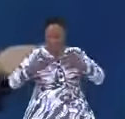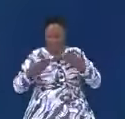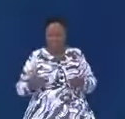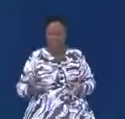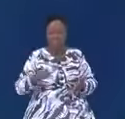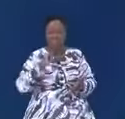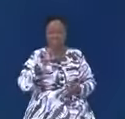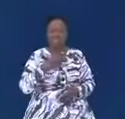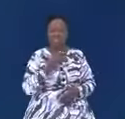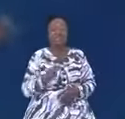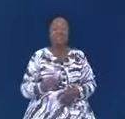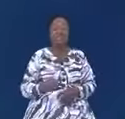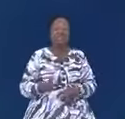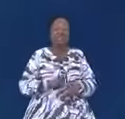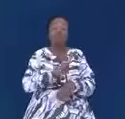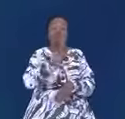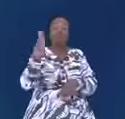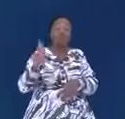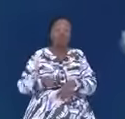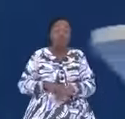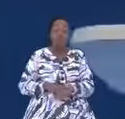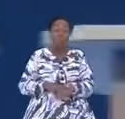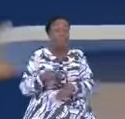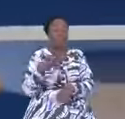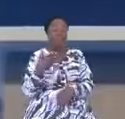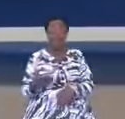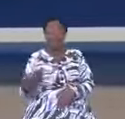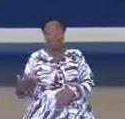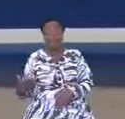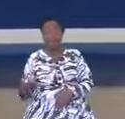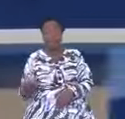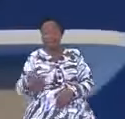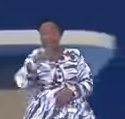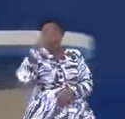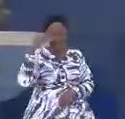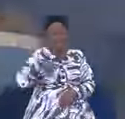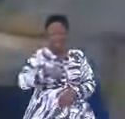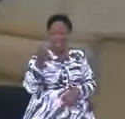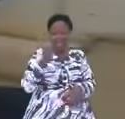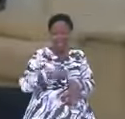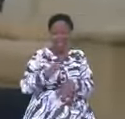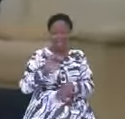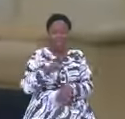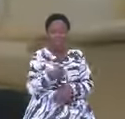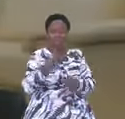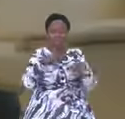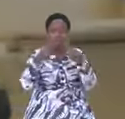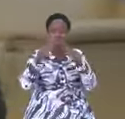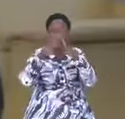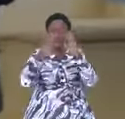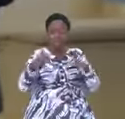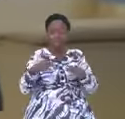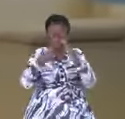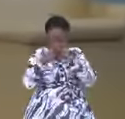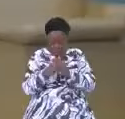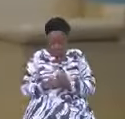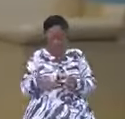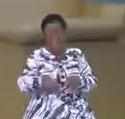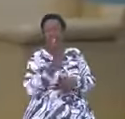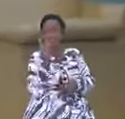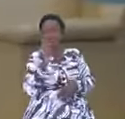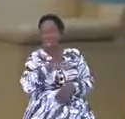normal notre chaque fois qu'ils vont dans la maison d'adoration partout en tout lieu quelle que soit la